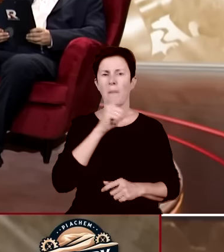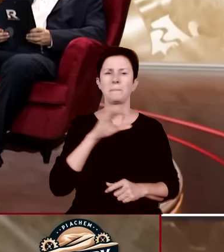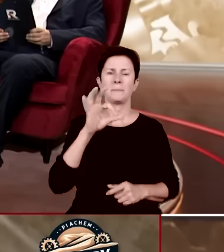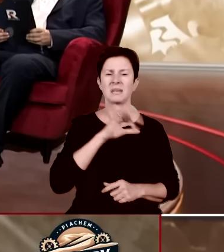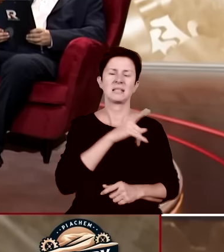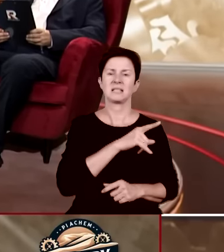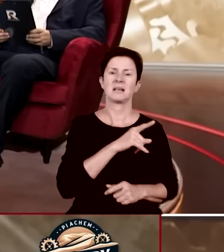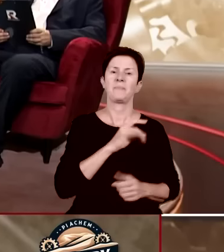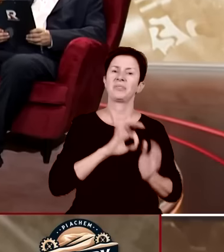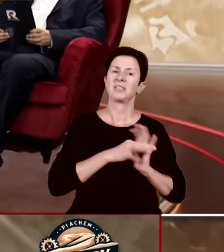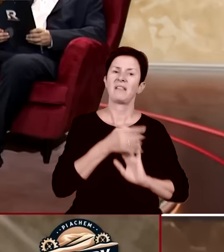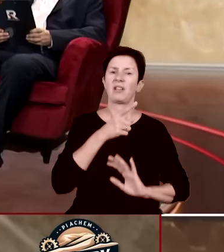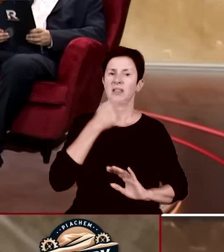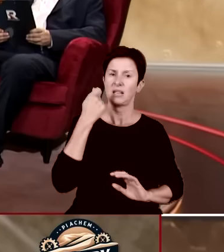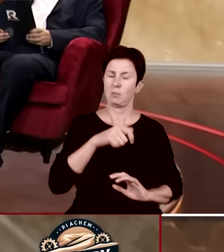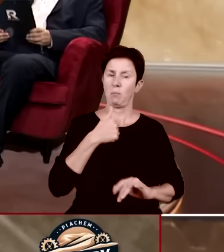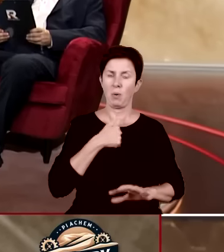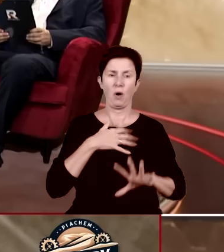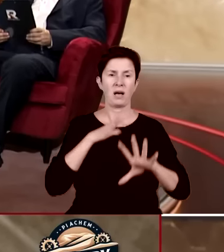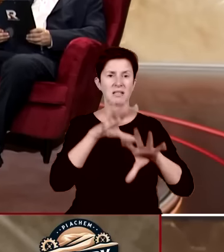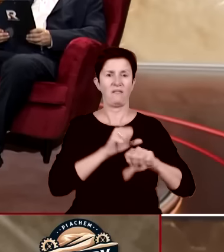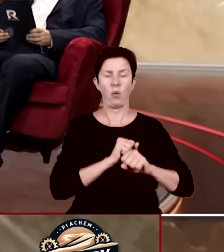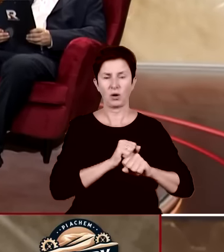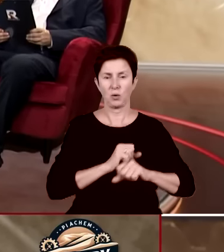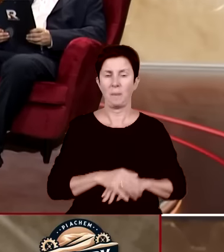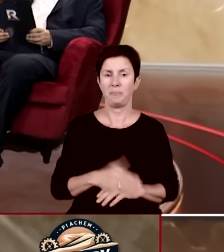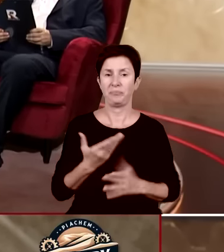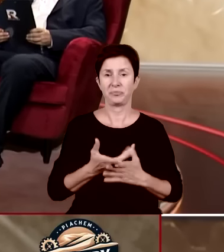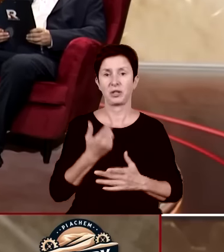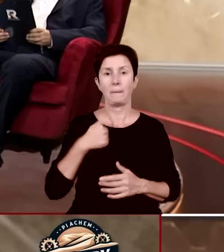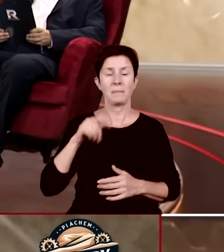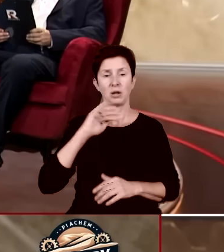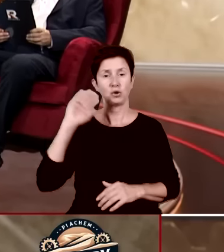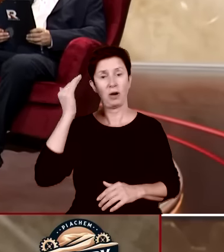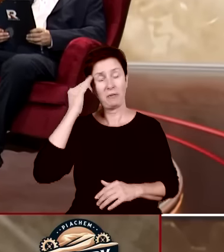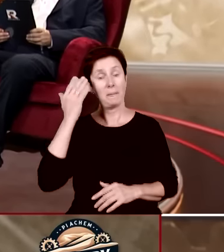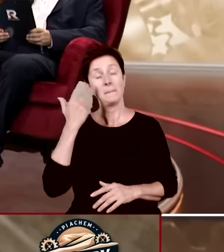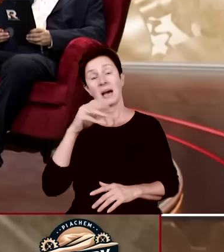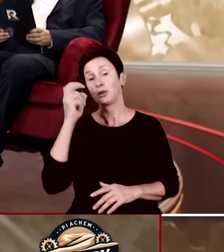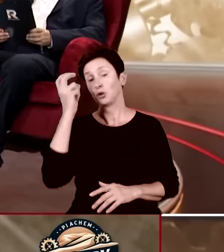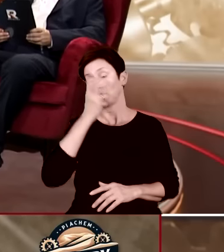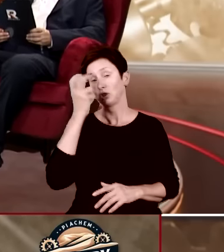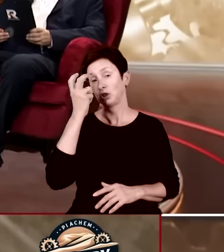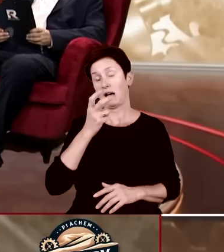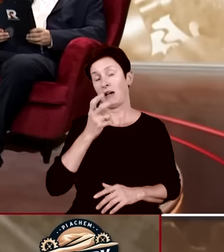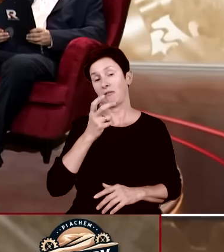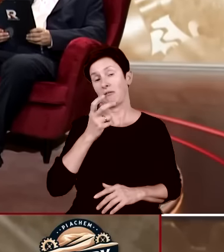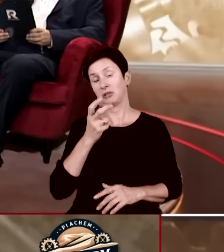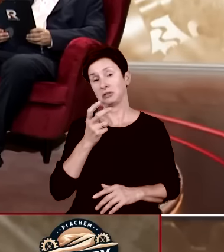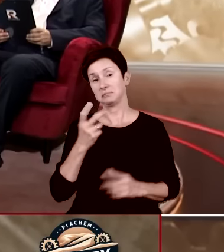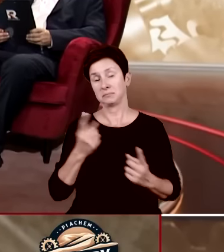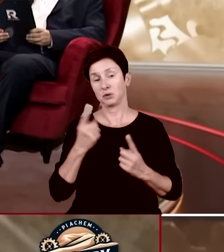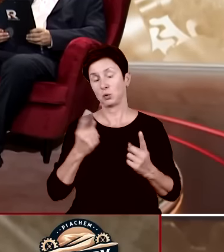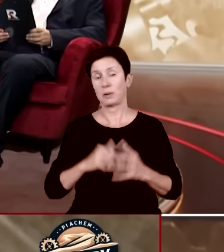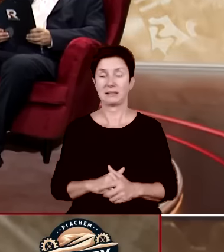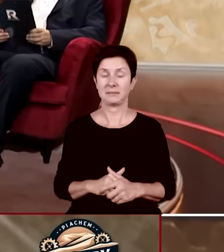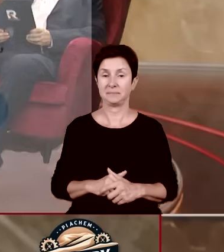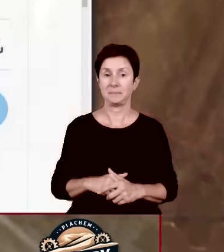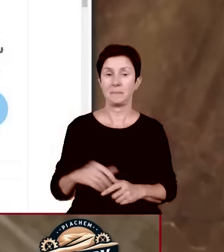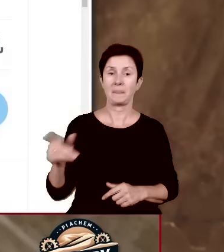nawet ten sport zawłaszczyła, więc dowiadujemy się tutaj bardzo, bardzo ciekawych rzeczy. Natomiast w twicie